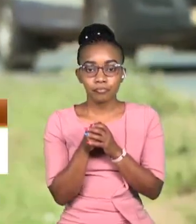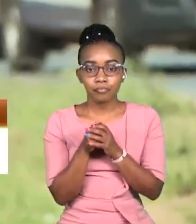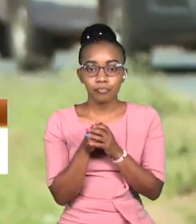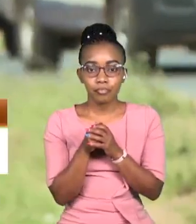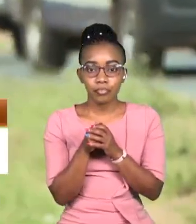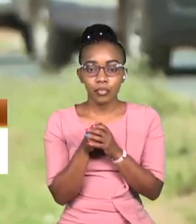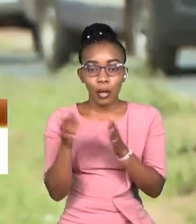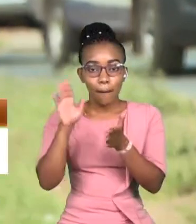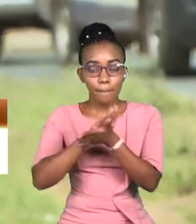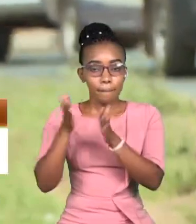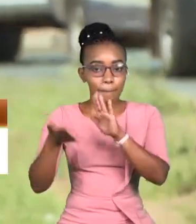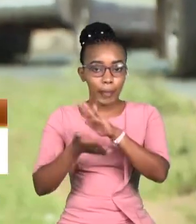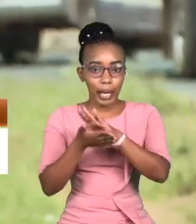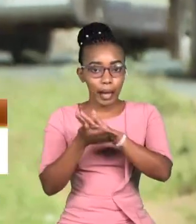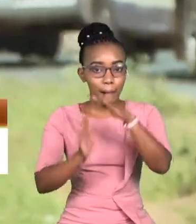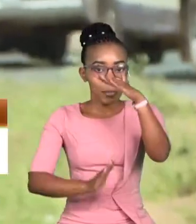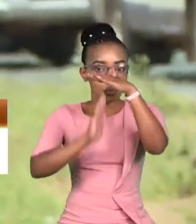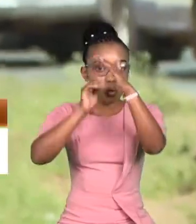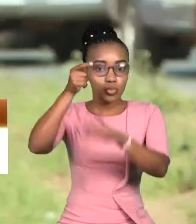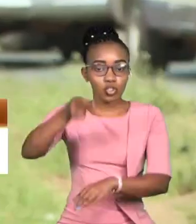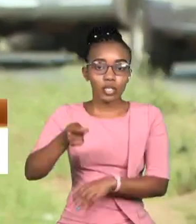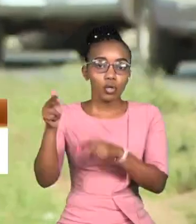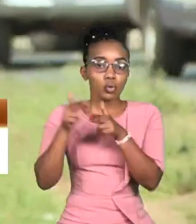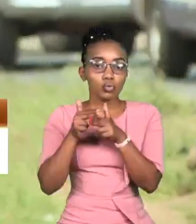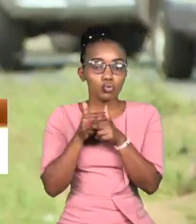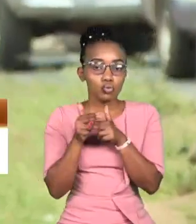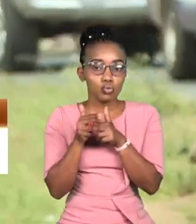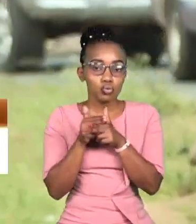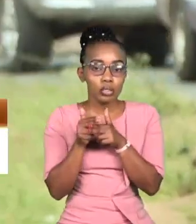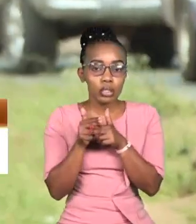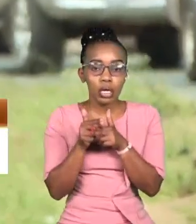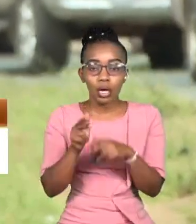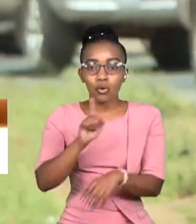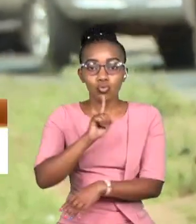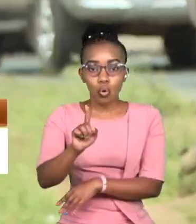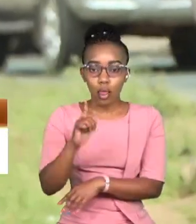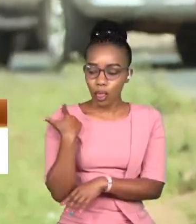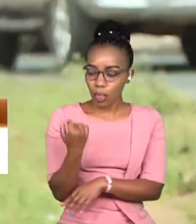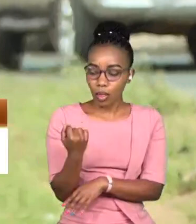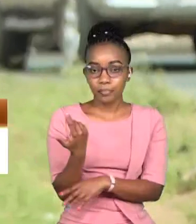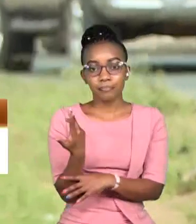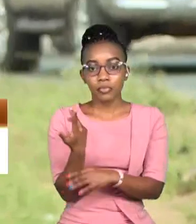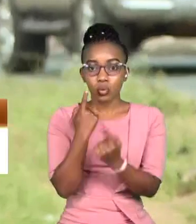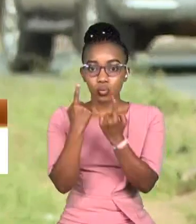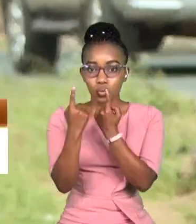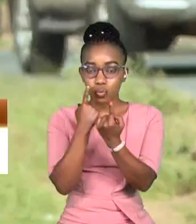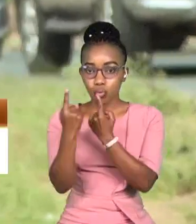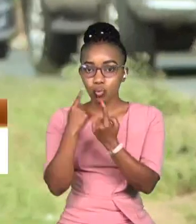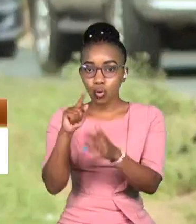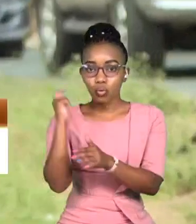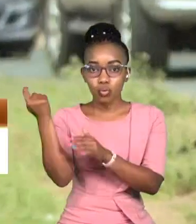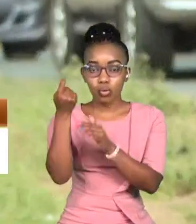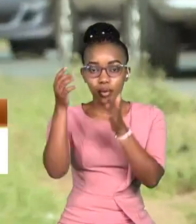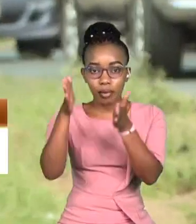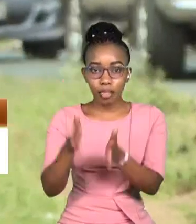atakaye mrithi jaji David Maraga. Na basi hadi hapo awali tuliweza kuhoji baadhi ya